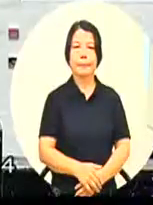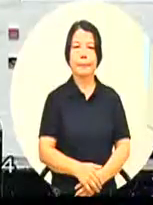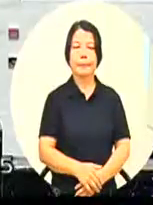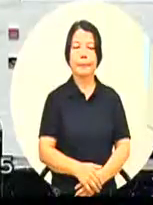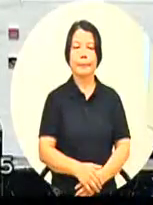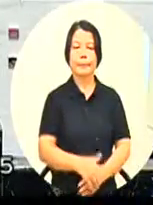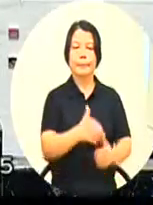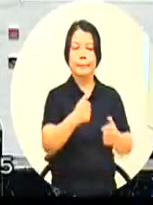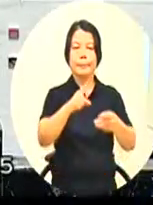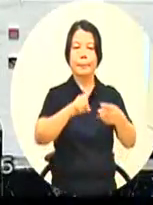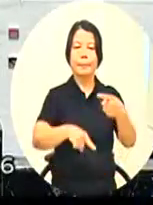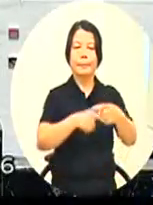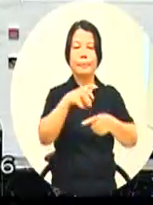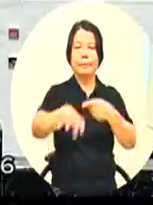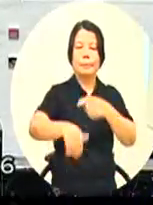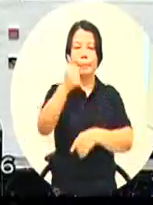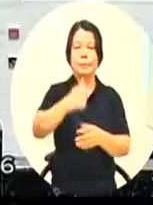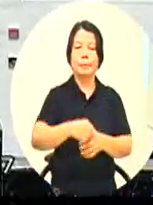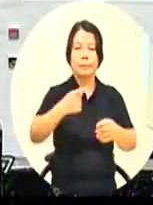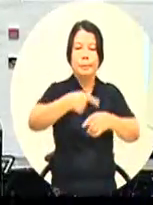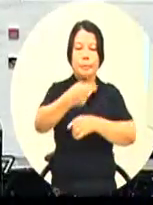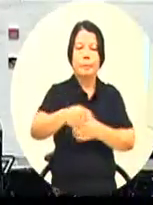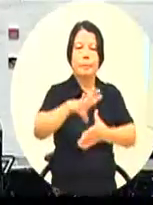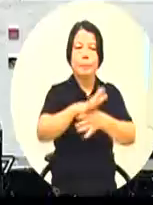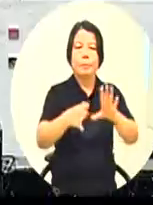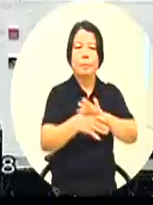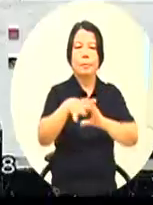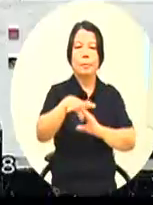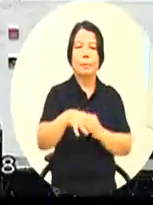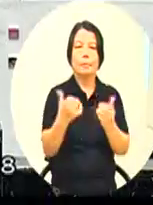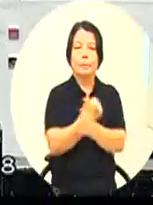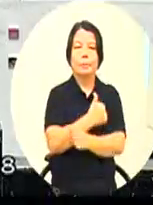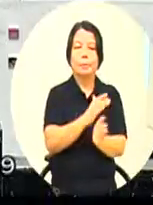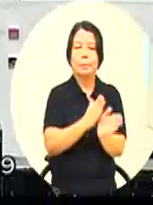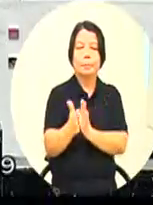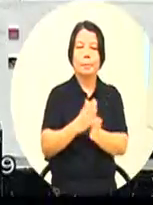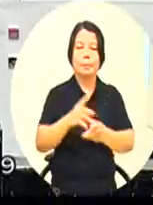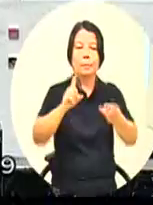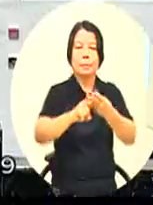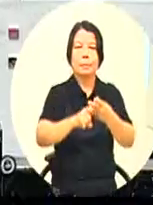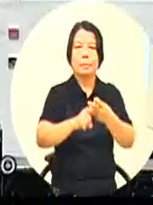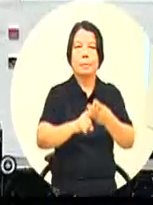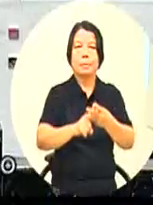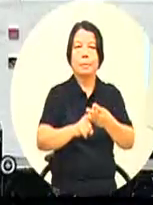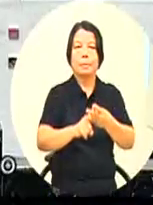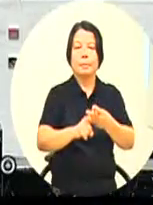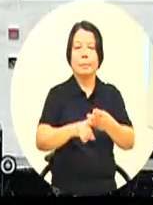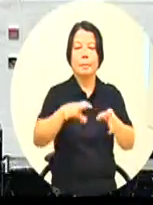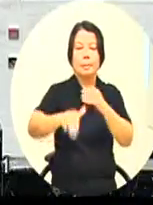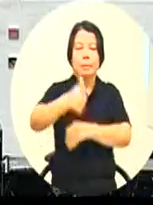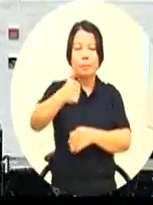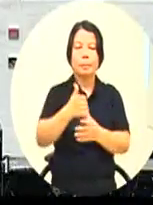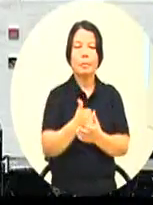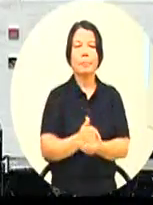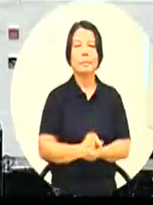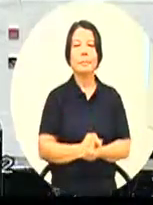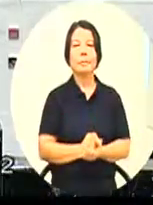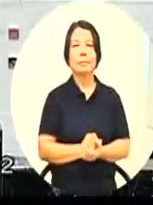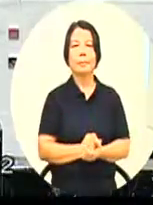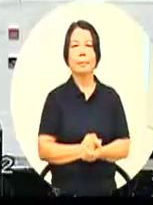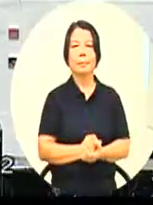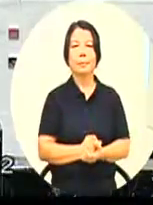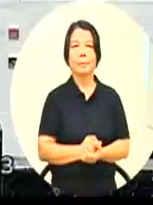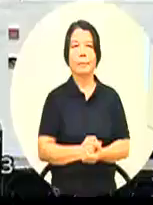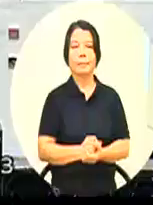谢谢丁局长。那个接着请文化局代理局长王文翠王代理局长做报告。